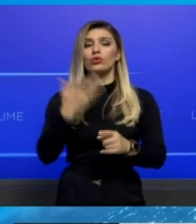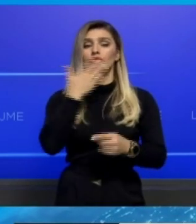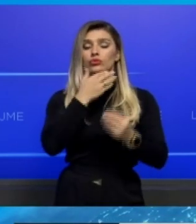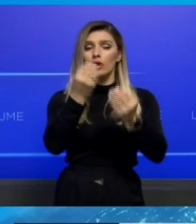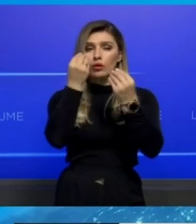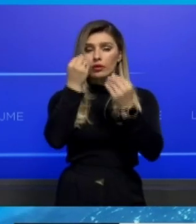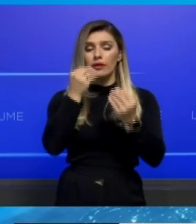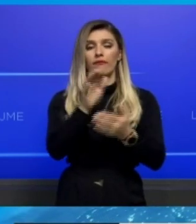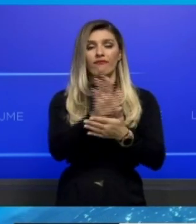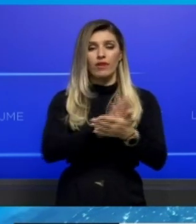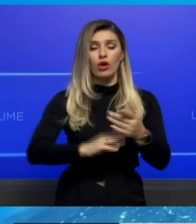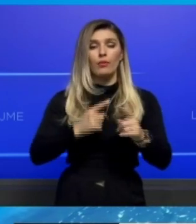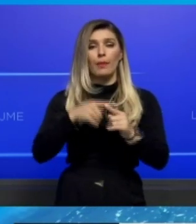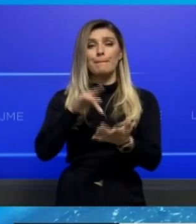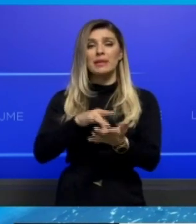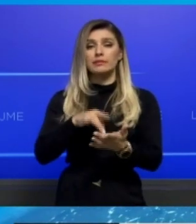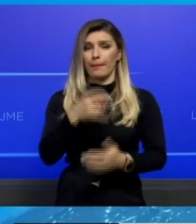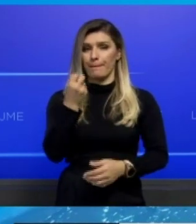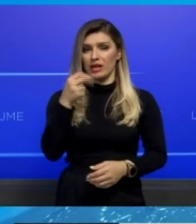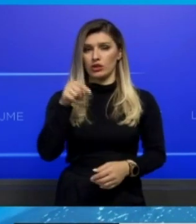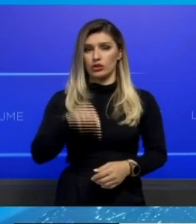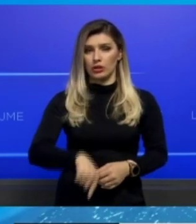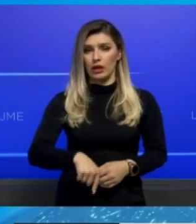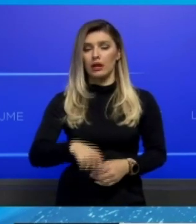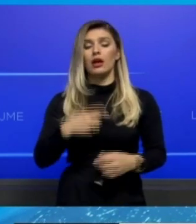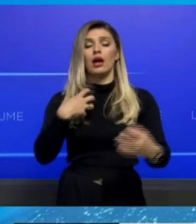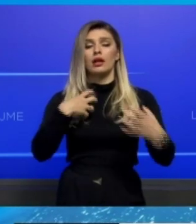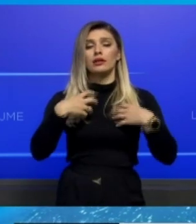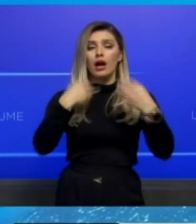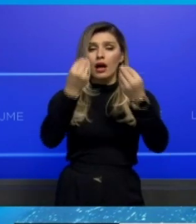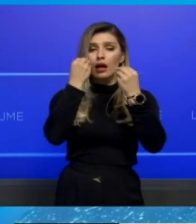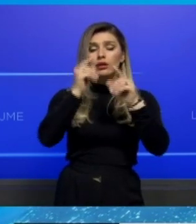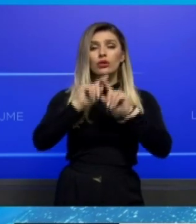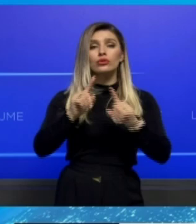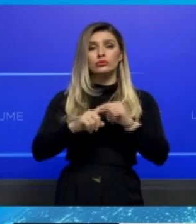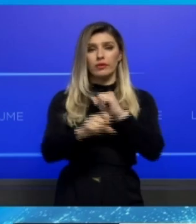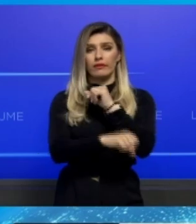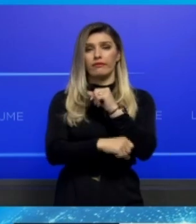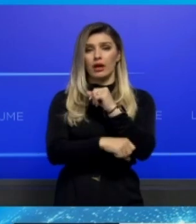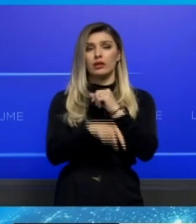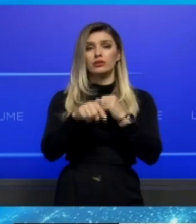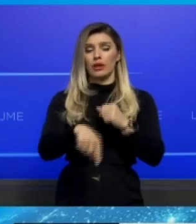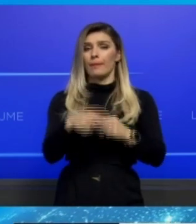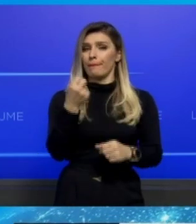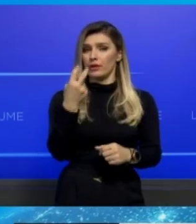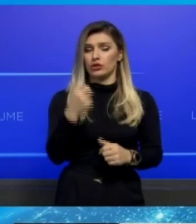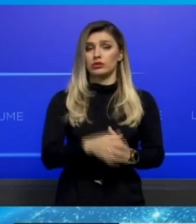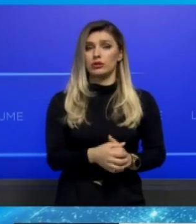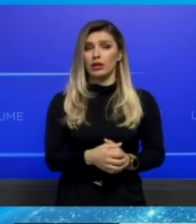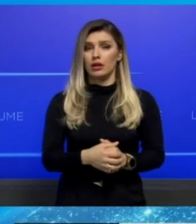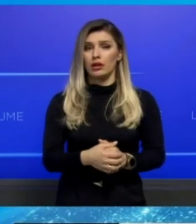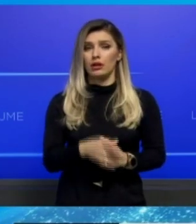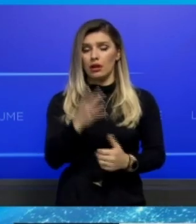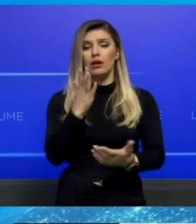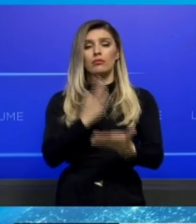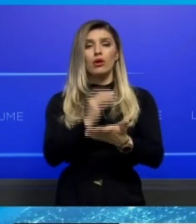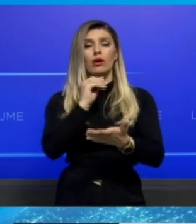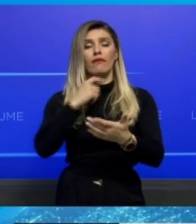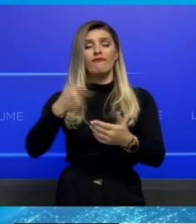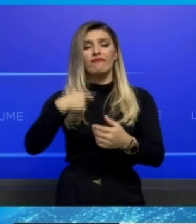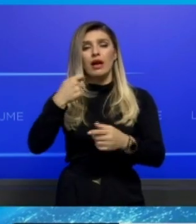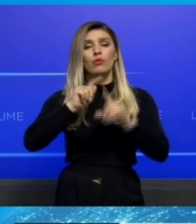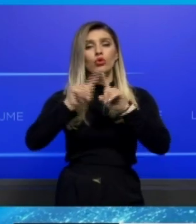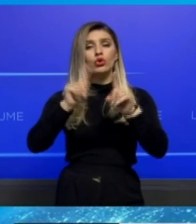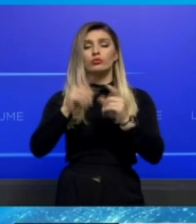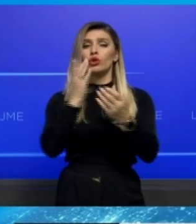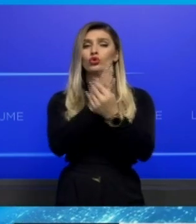i kreu në Prishtinë. Studimet për regji filmi i kreu në Fakultetin e Arteve të Universitetit të Prishtinës. Ka qenë autore e filmave